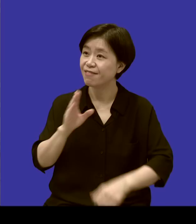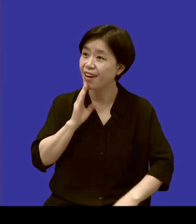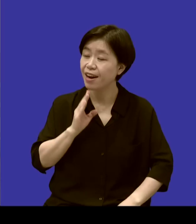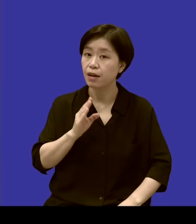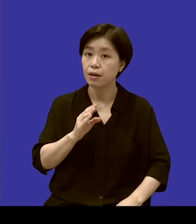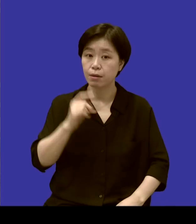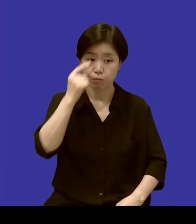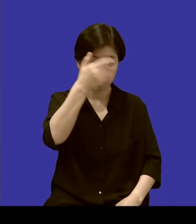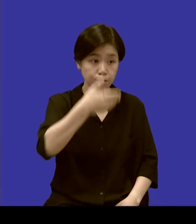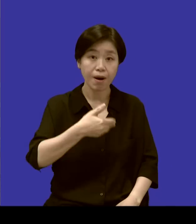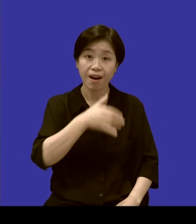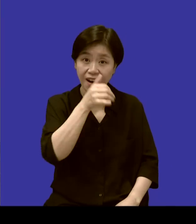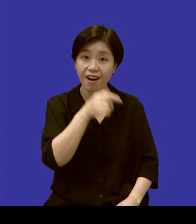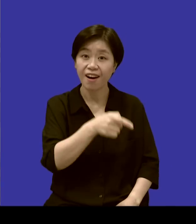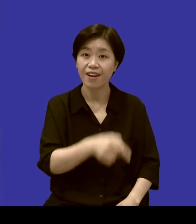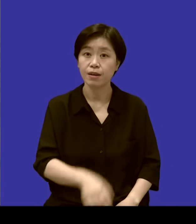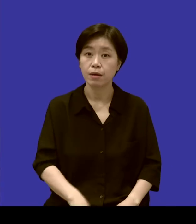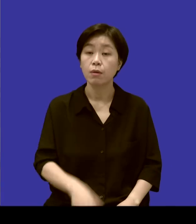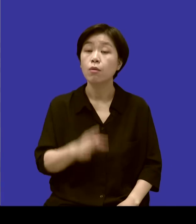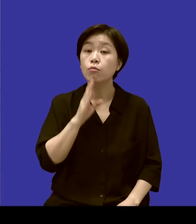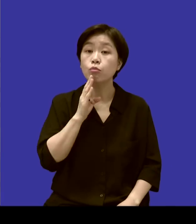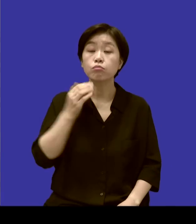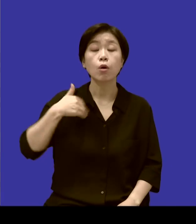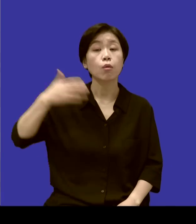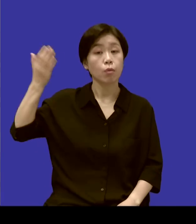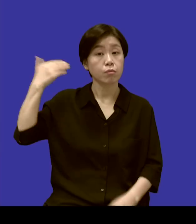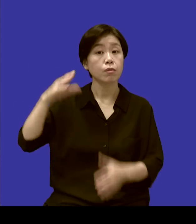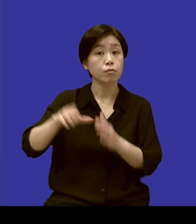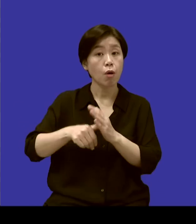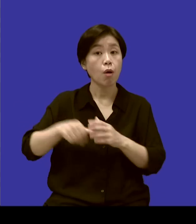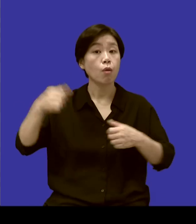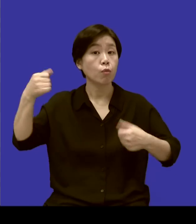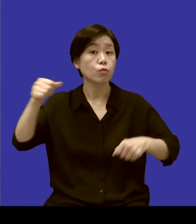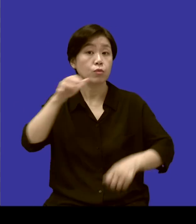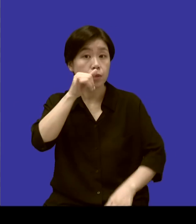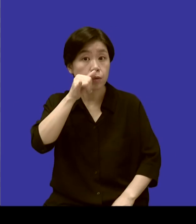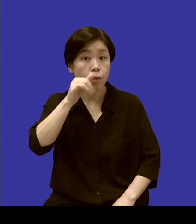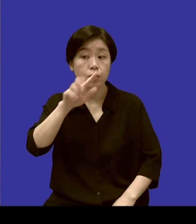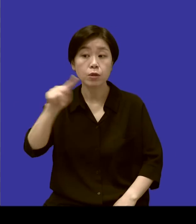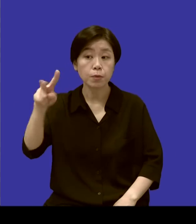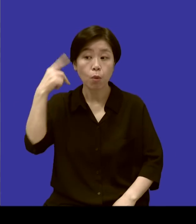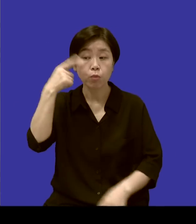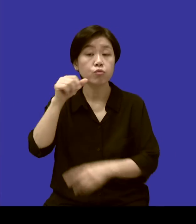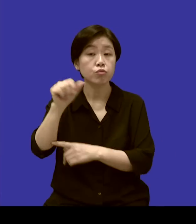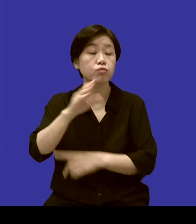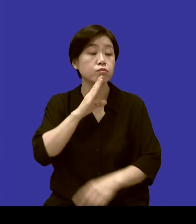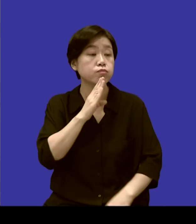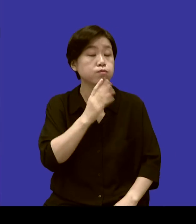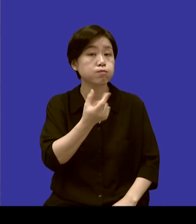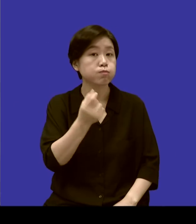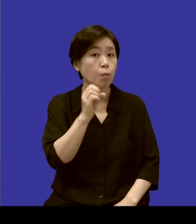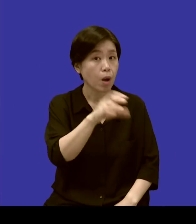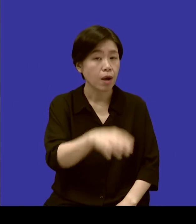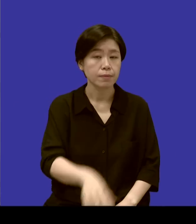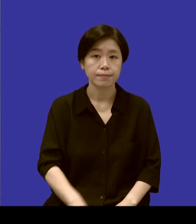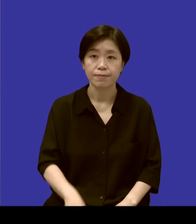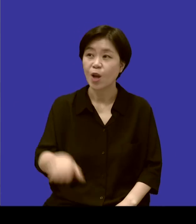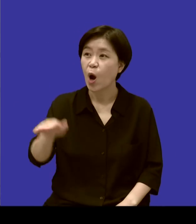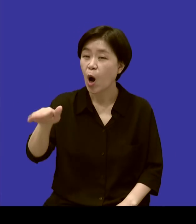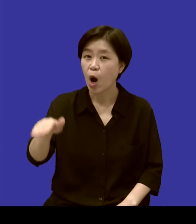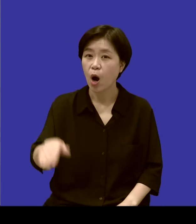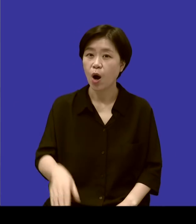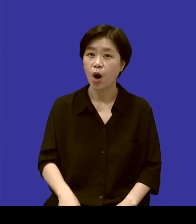맞죠? 그러는 거예요. 그래서 옛날에 연극도 하고 나는 연기자였다. 내가 그랬어요.